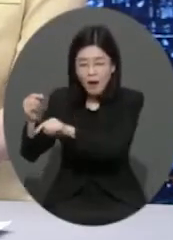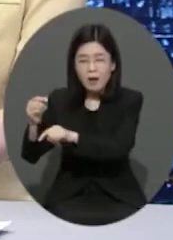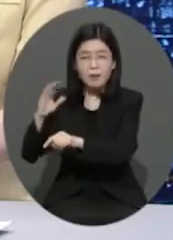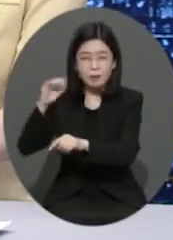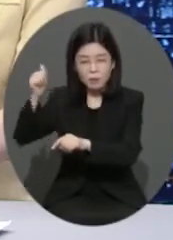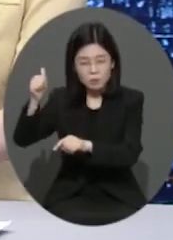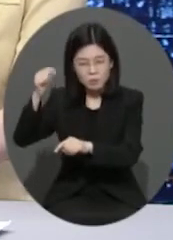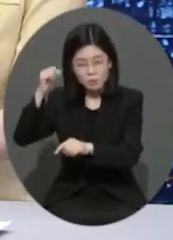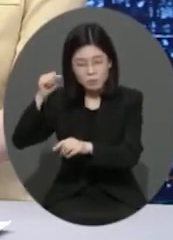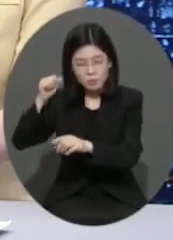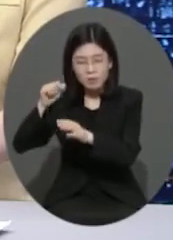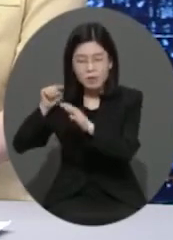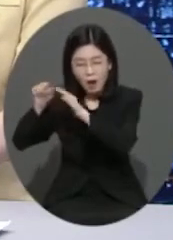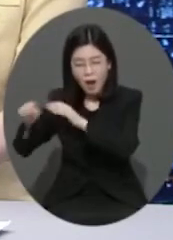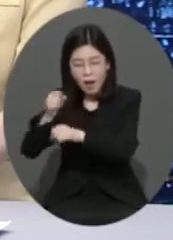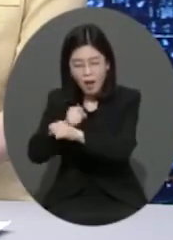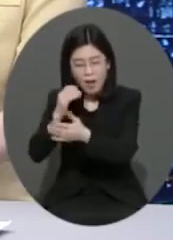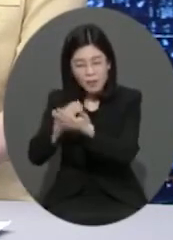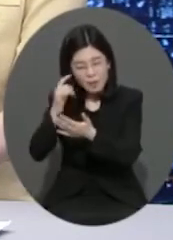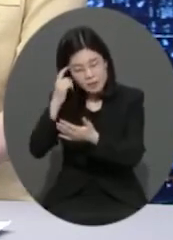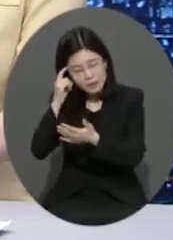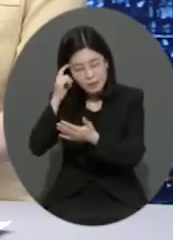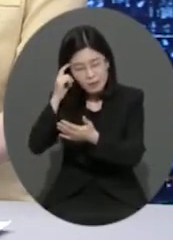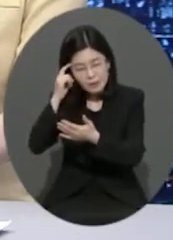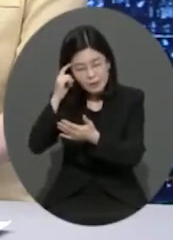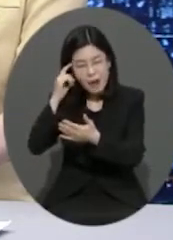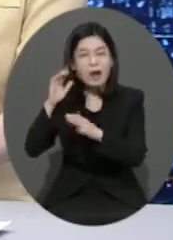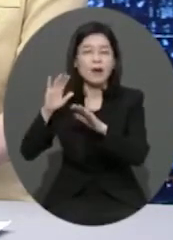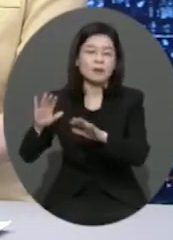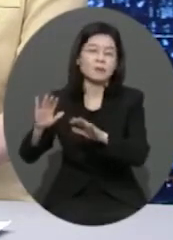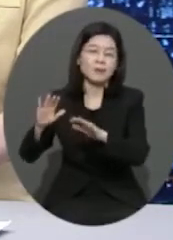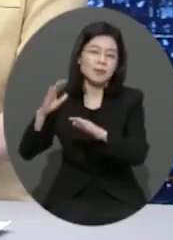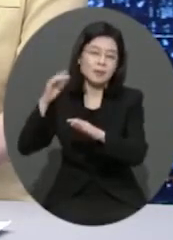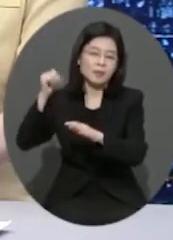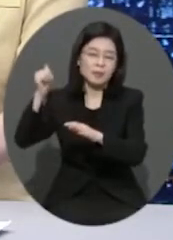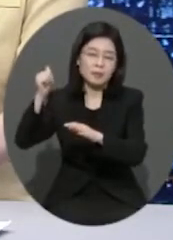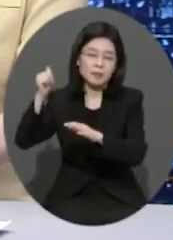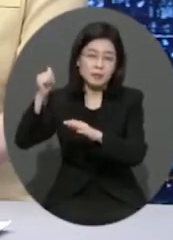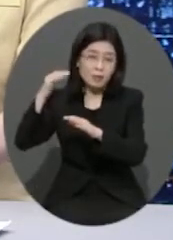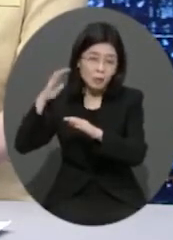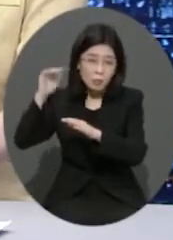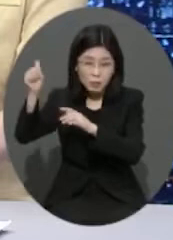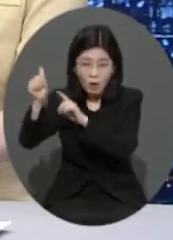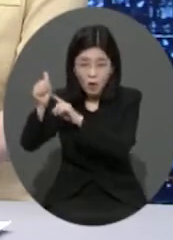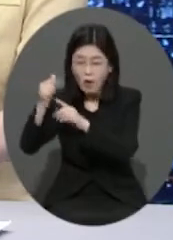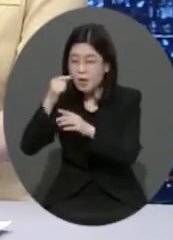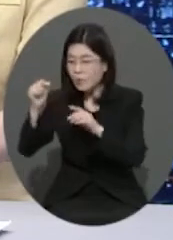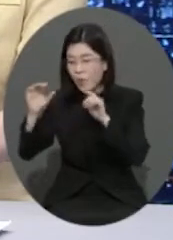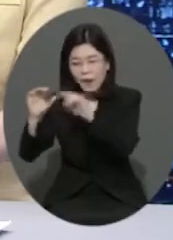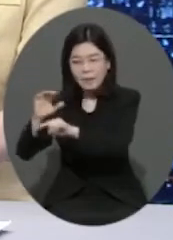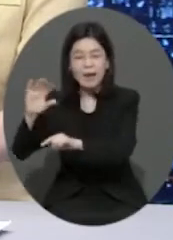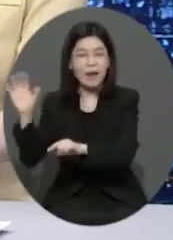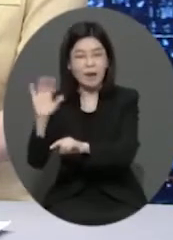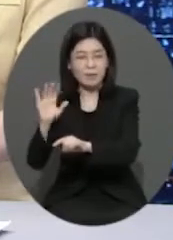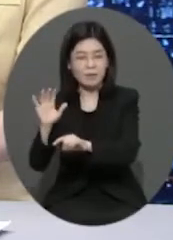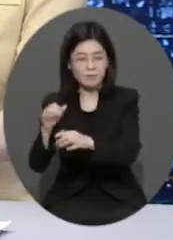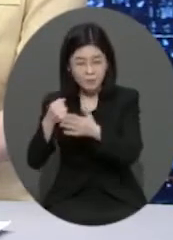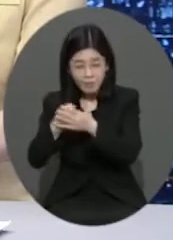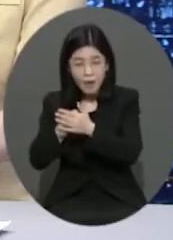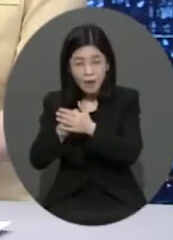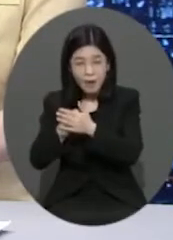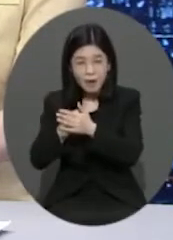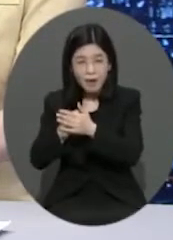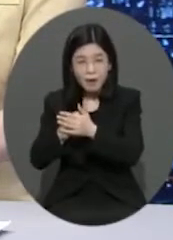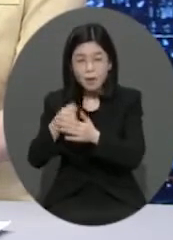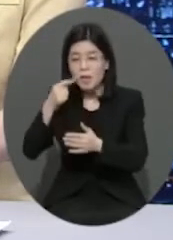어 청와대 이 발표가 있었죠 대통령의 1번에 가지 않기로 했고 그리고 양 국가의 정상회담 도 무산되었다